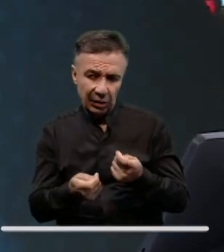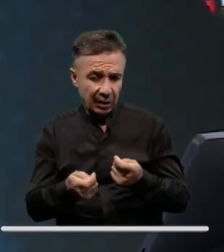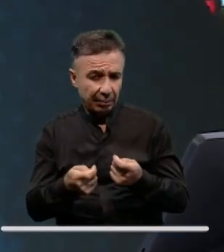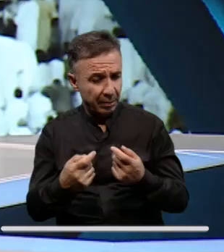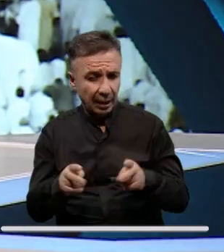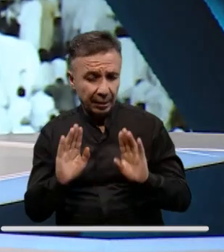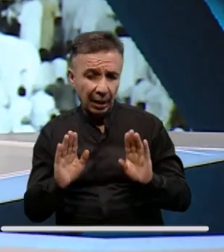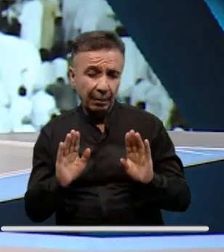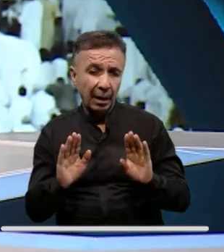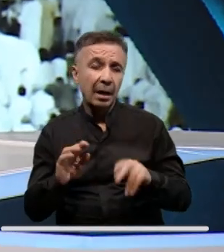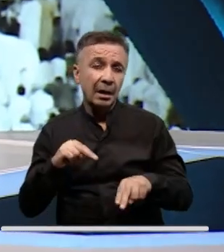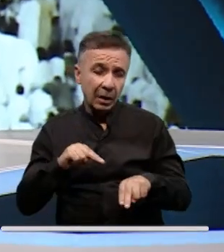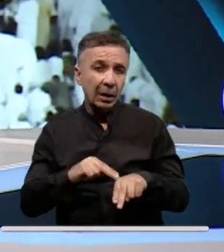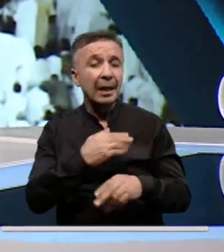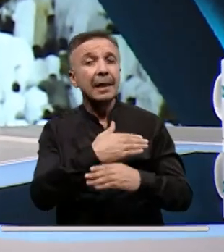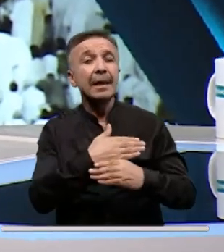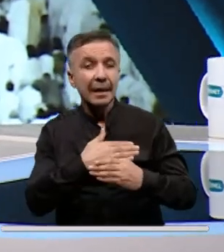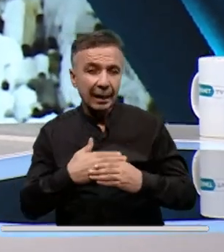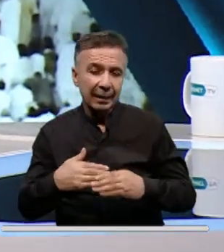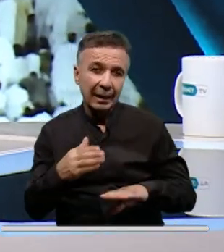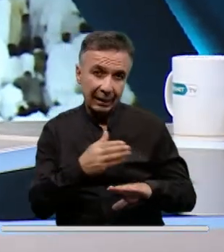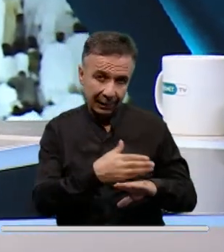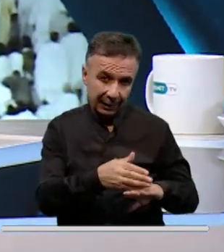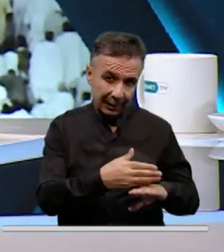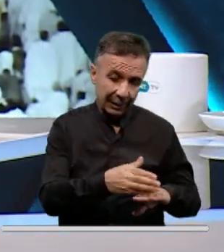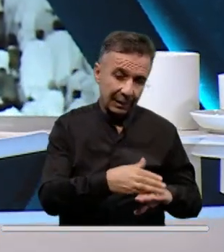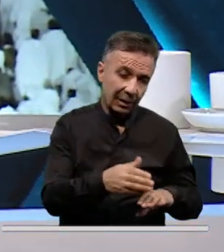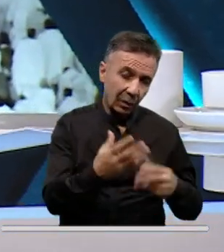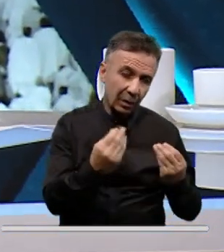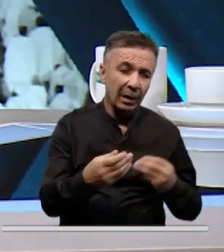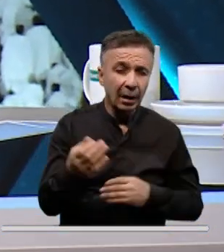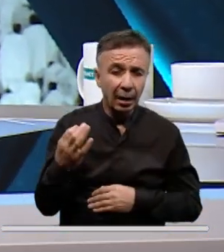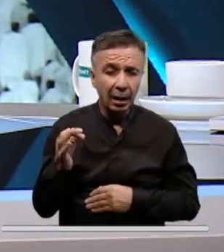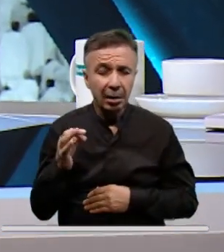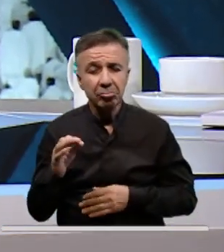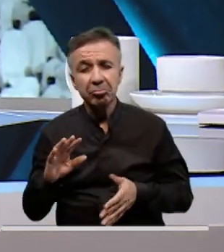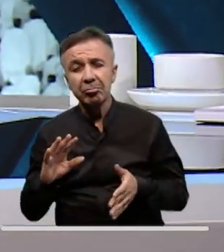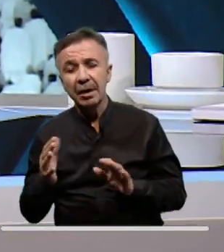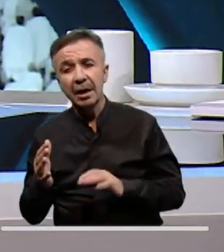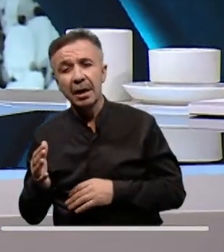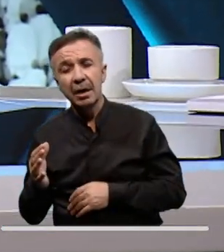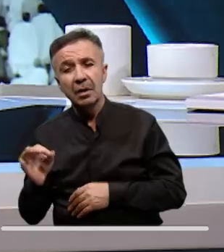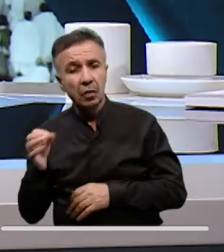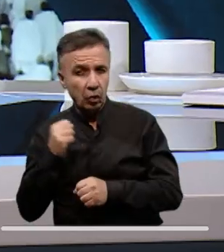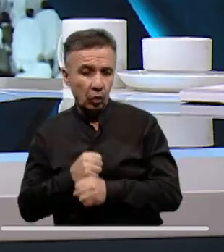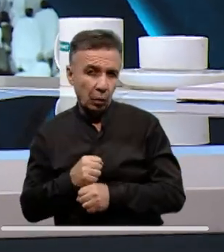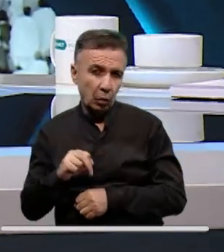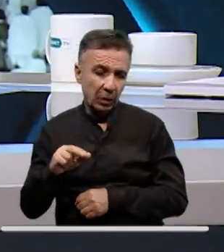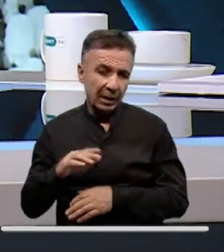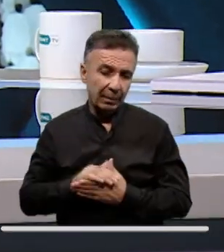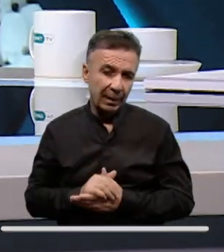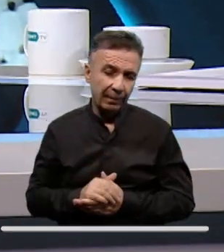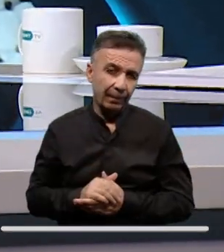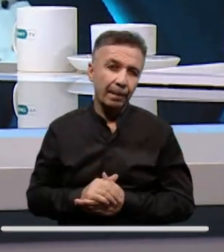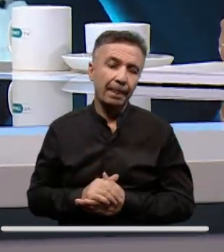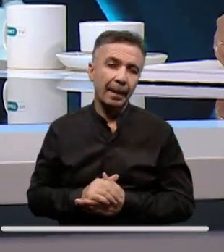fakat kredi kartıyla taksitli olarak altın ya da Gümüş gibi bir Eee zati